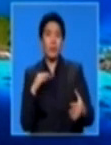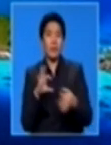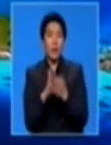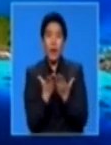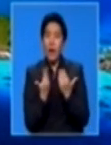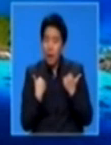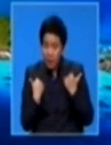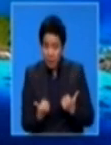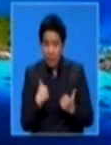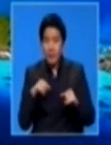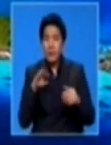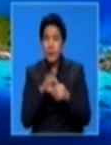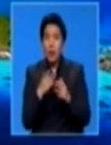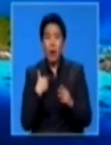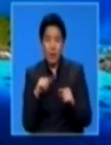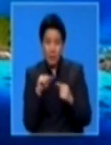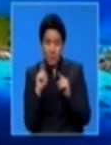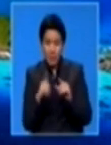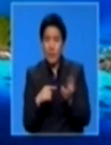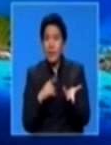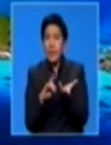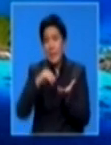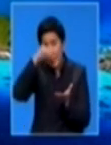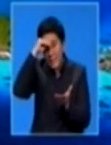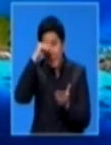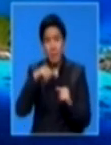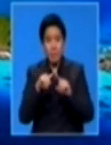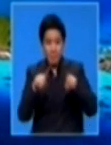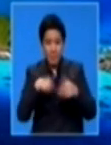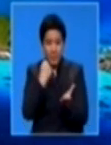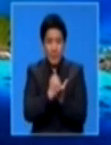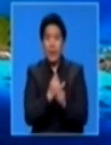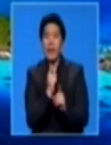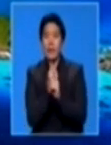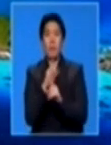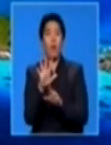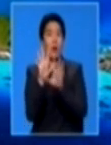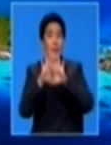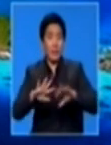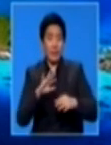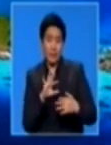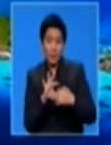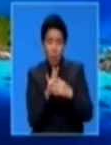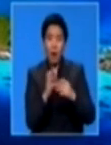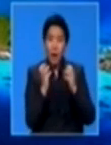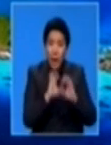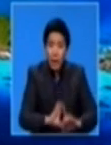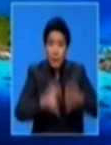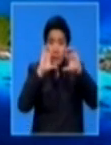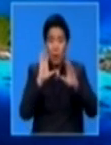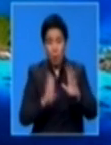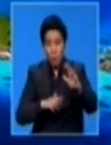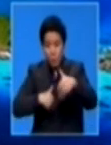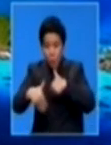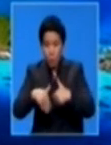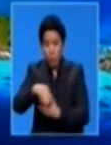สู่กรอบคุณวุฒิอ้างอิงอาเซียนก็ต้องดูนะครับว่าใครเกี่ยวข้องตรงไหนทั้งโรงเรียนข้าราชการประชาสังคมประชาชน